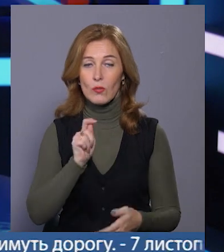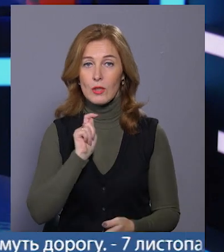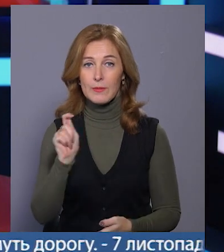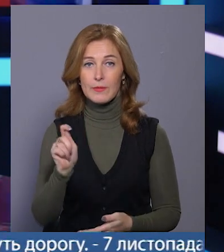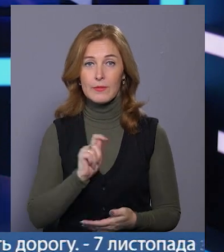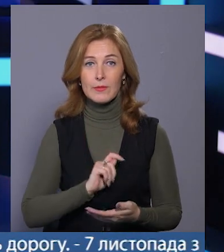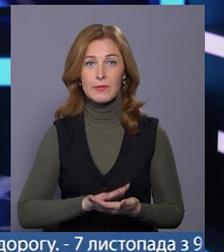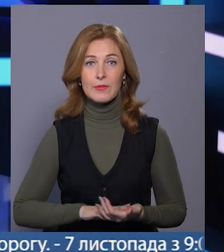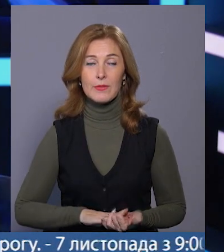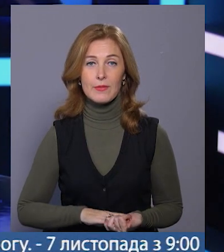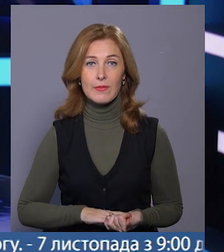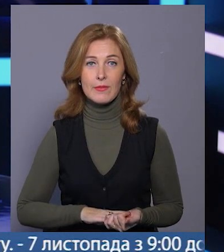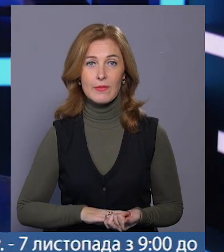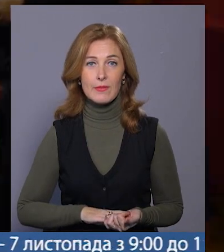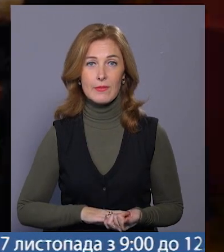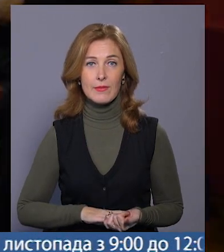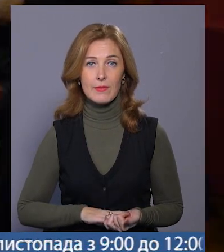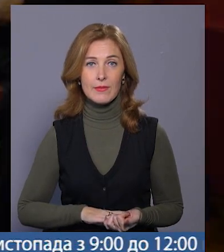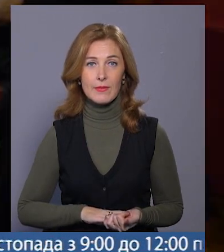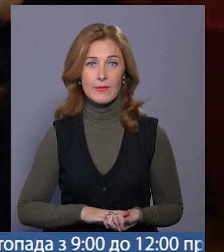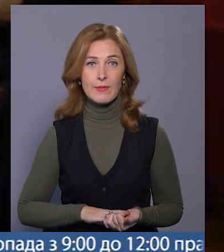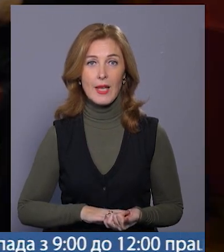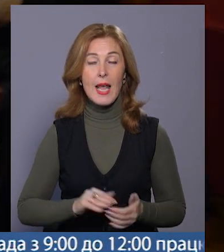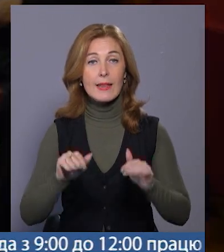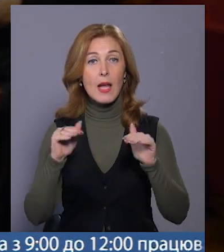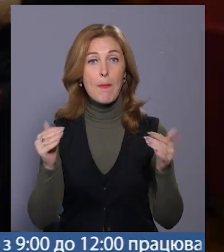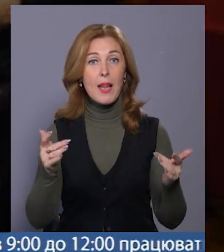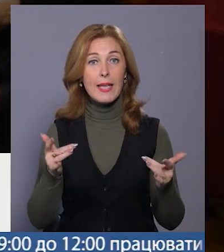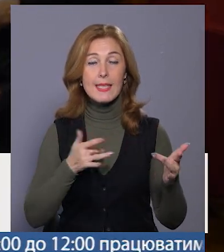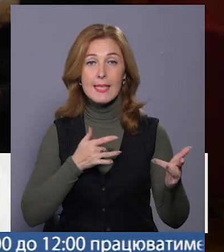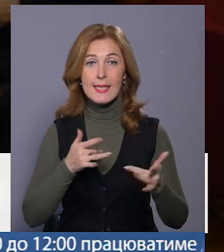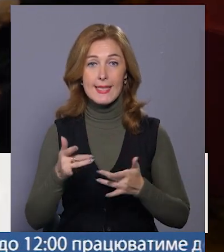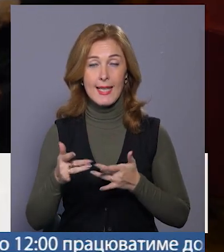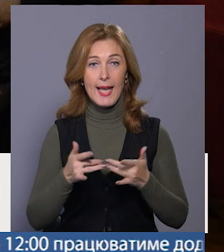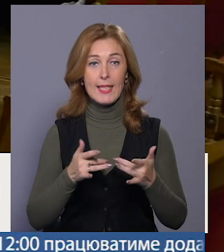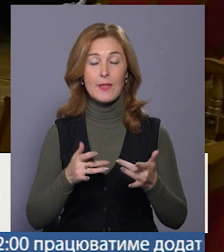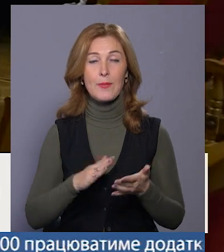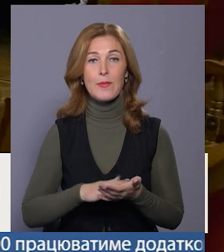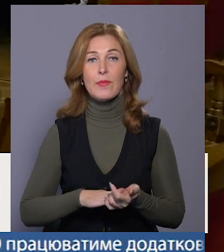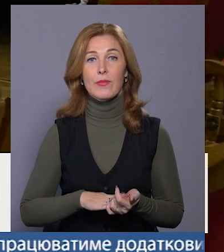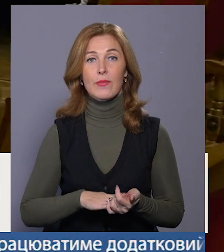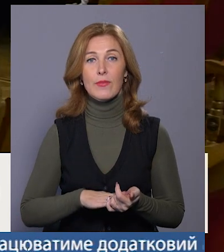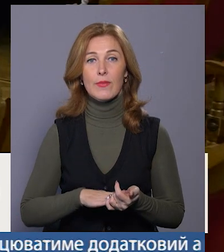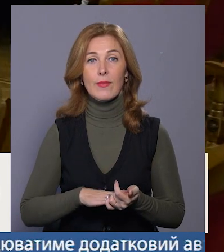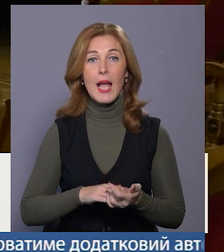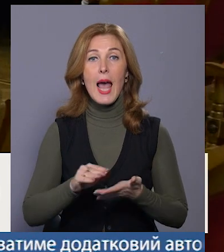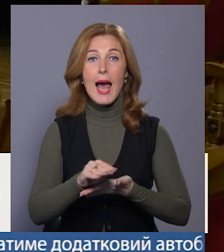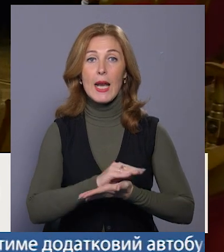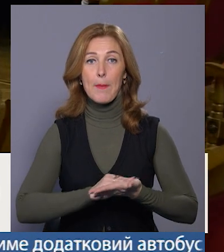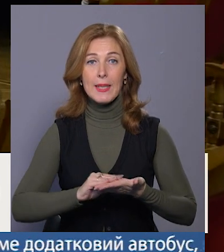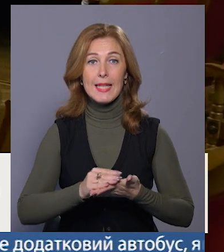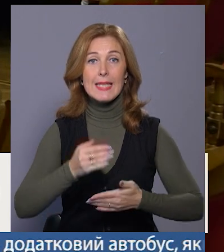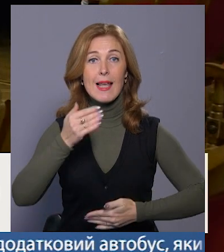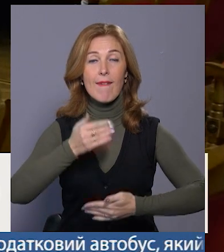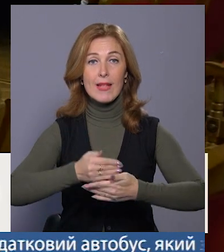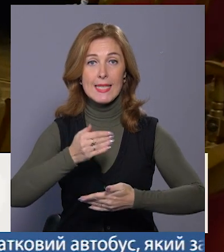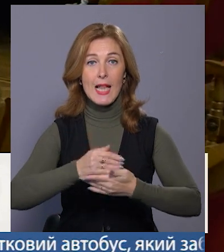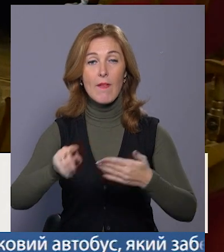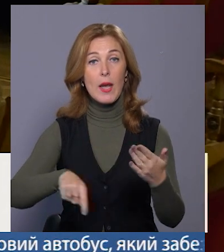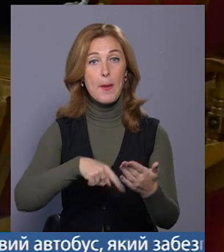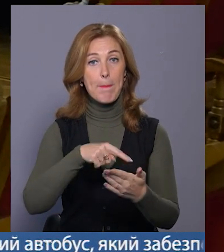колега Ольга Нісміянова. На малій сцені обласного муздрамтеатру імені Михайла Старицького – репетиція вистави. Місто,